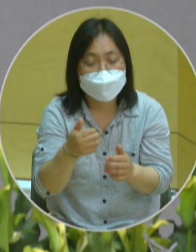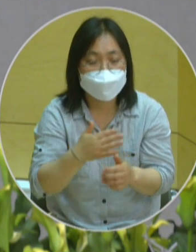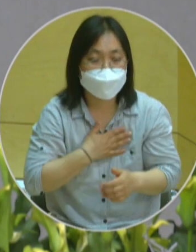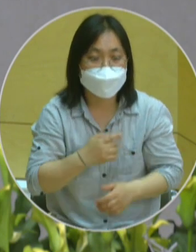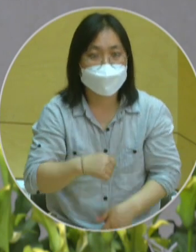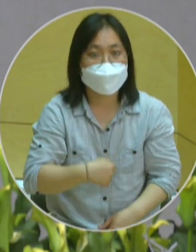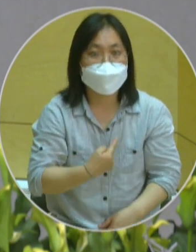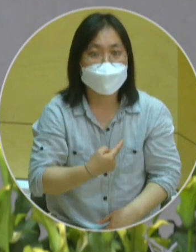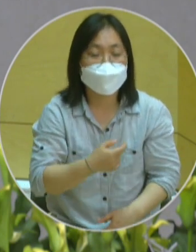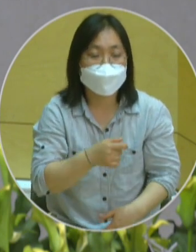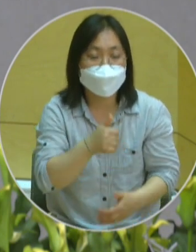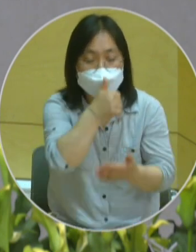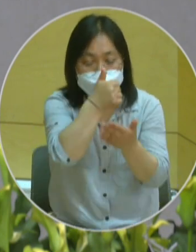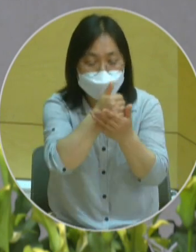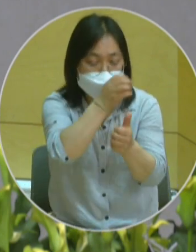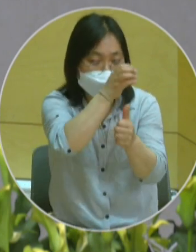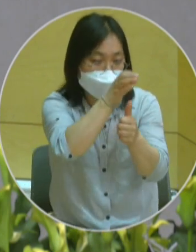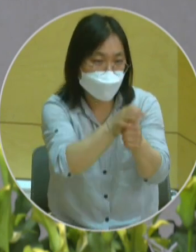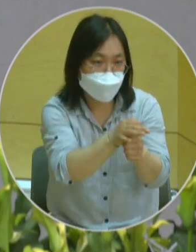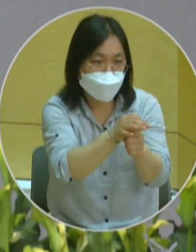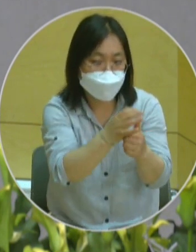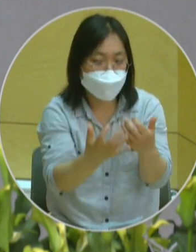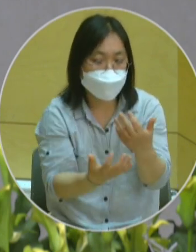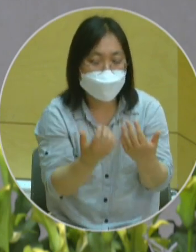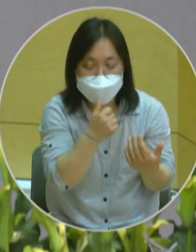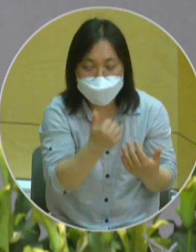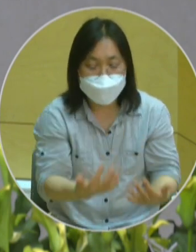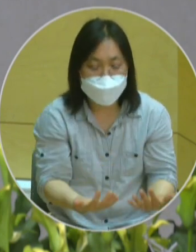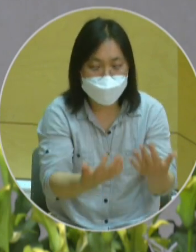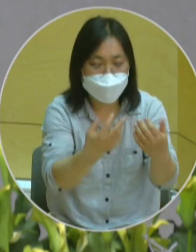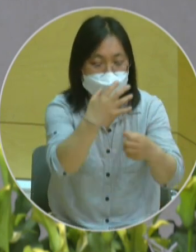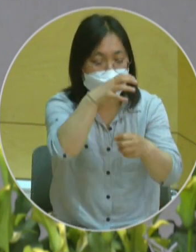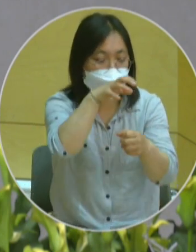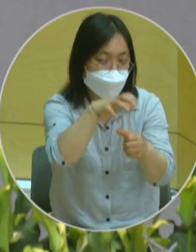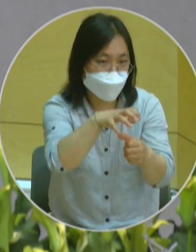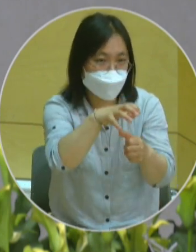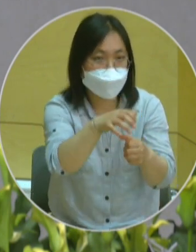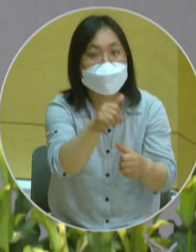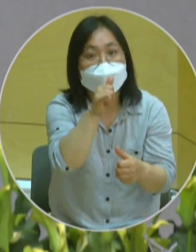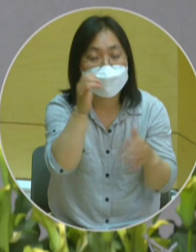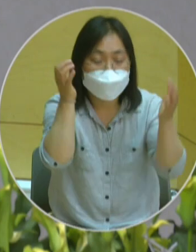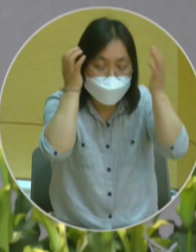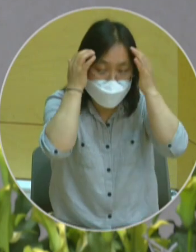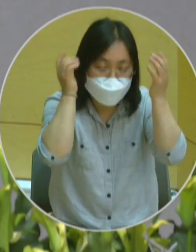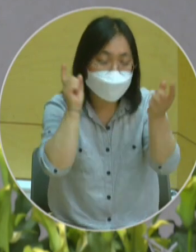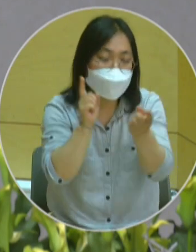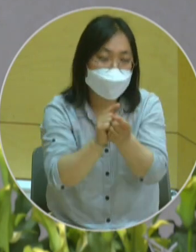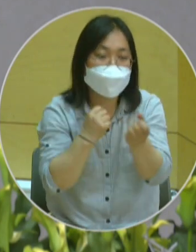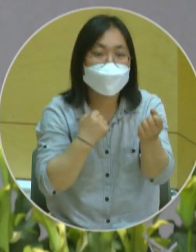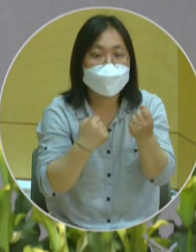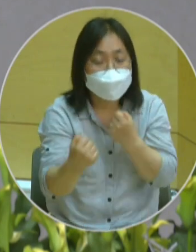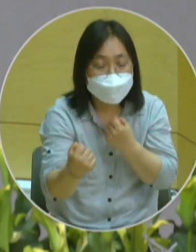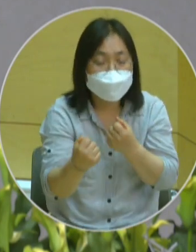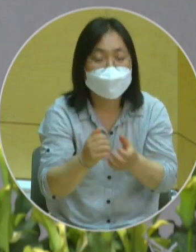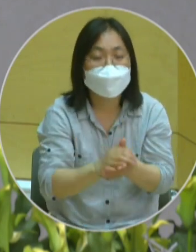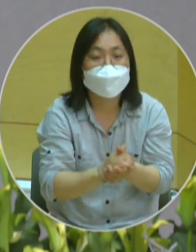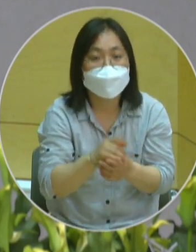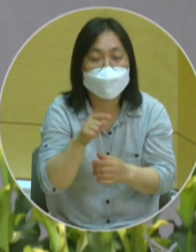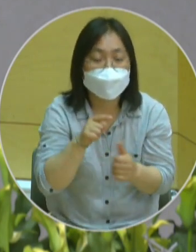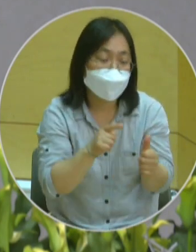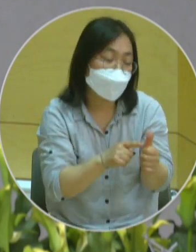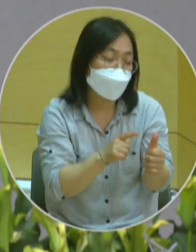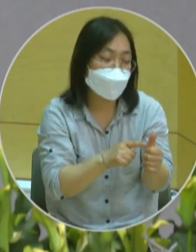자신이 누명을 써서 감옥에 2년 들어가는 고초와 어려움을 겪었어요. 그럼에도 불구하고